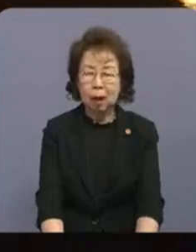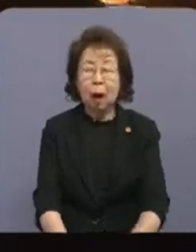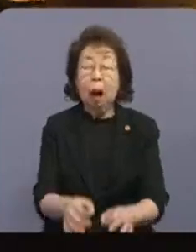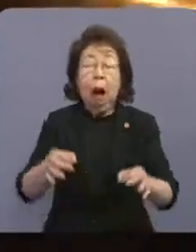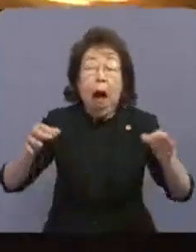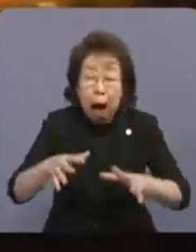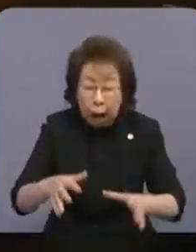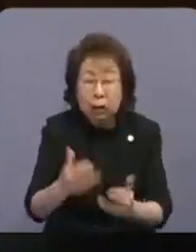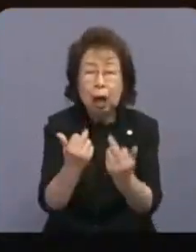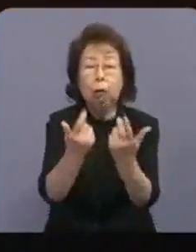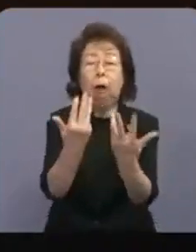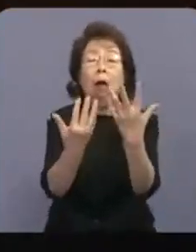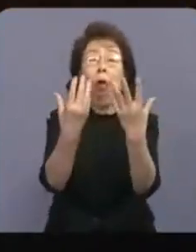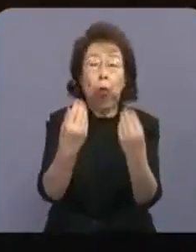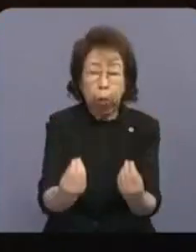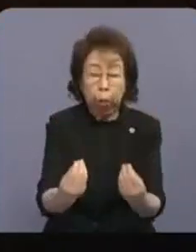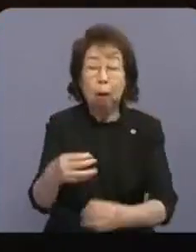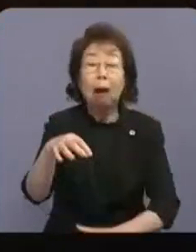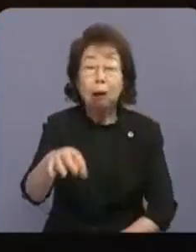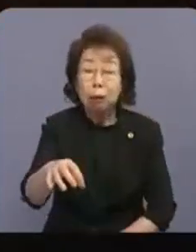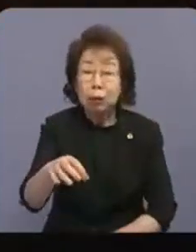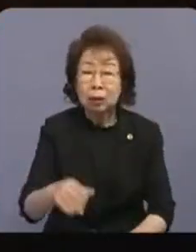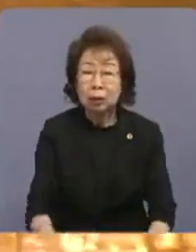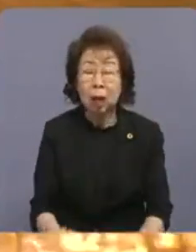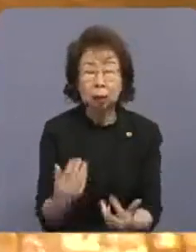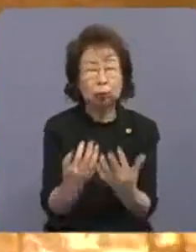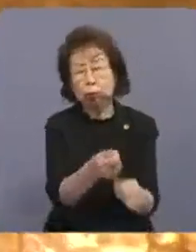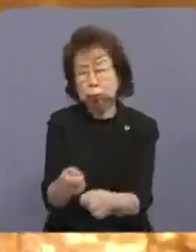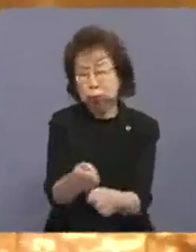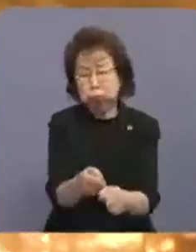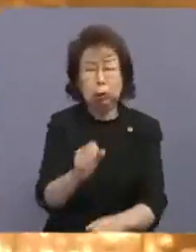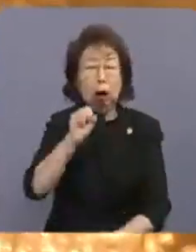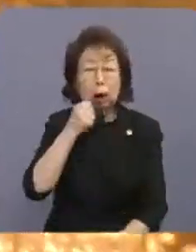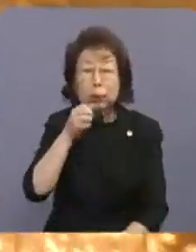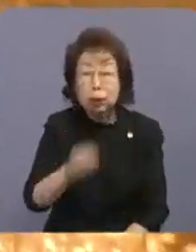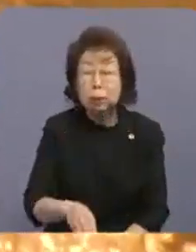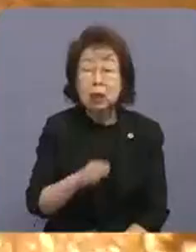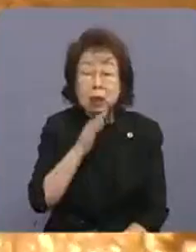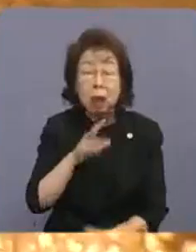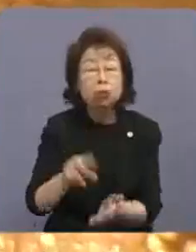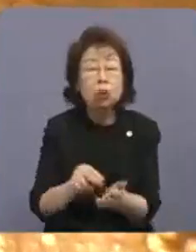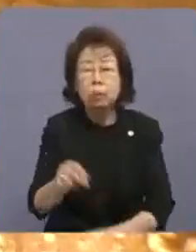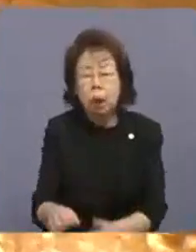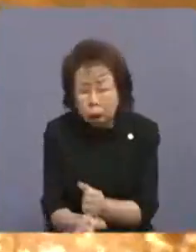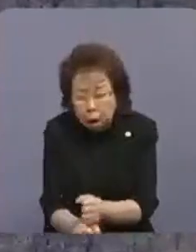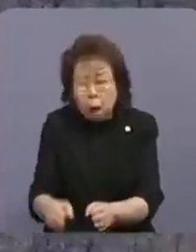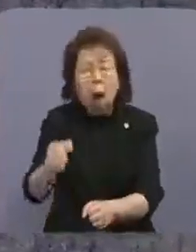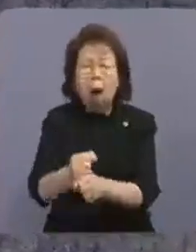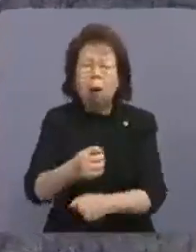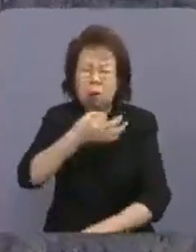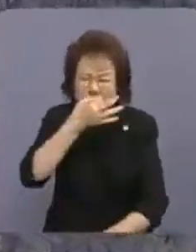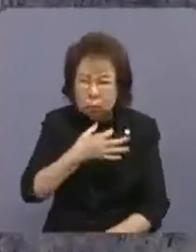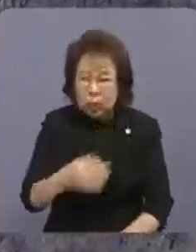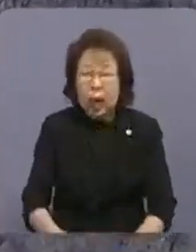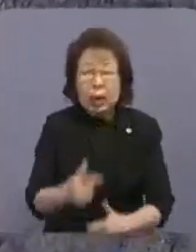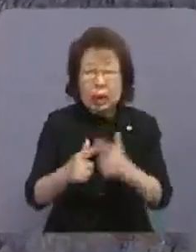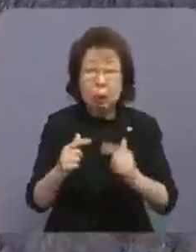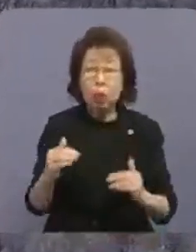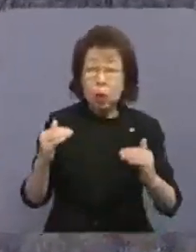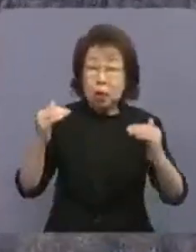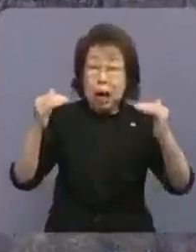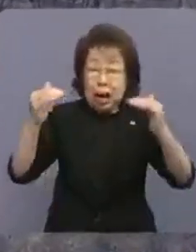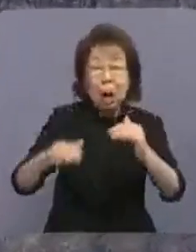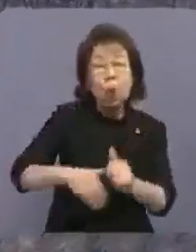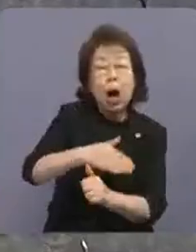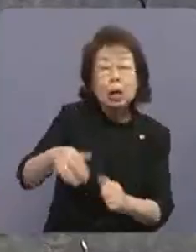한순간에 산불로 잿더미로 변한 산림. 불을 끄기도 힘들지만 정작 문제는 복구입니다. 나무가 자랄 수 있는